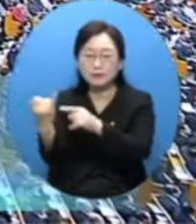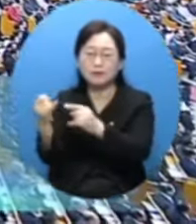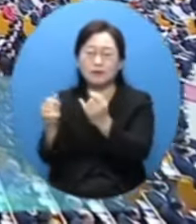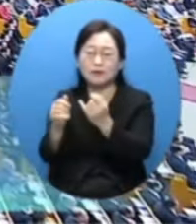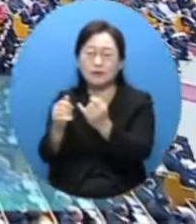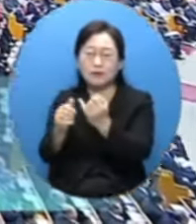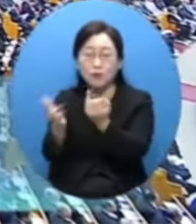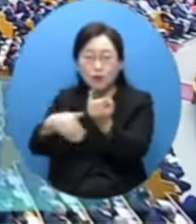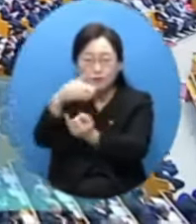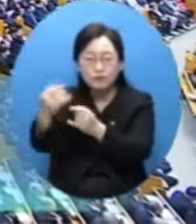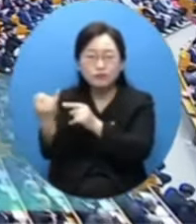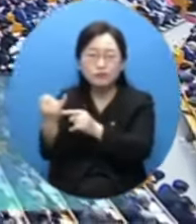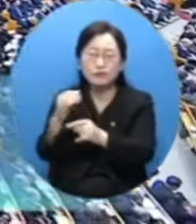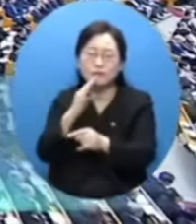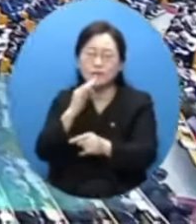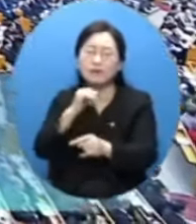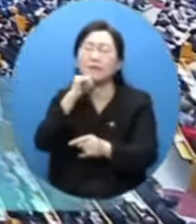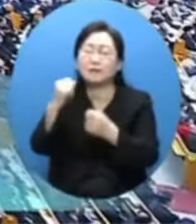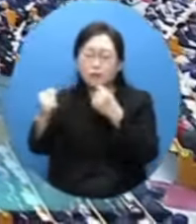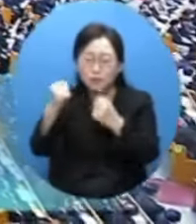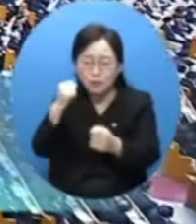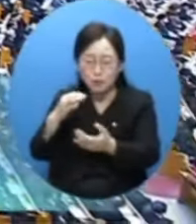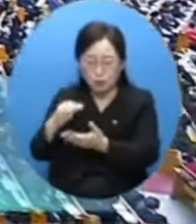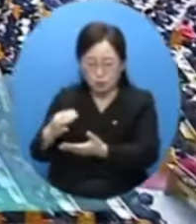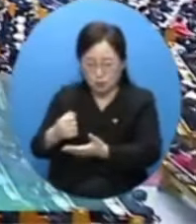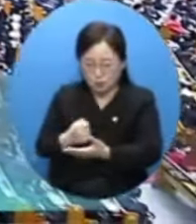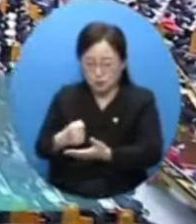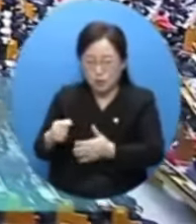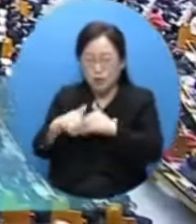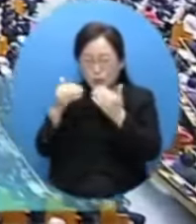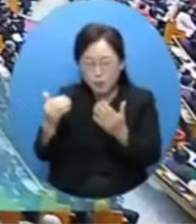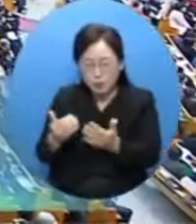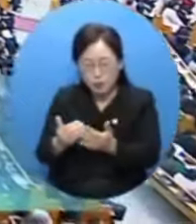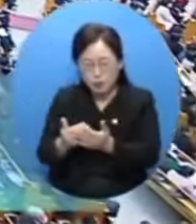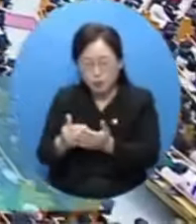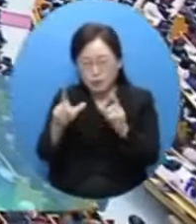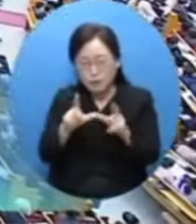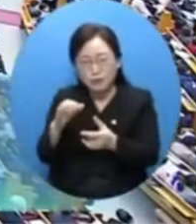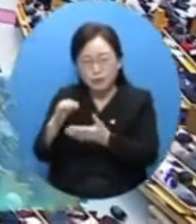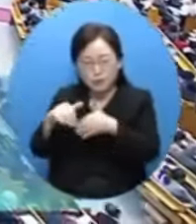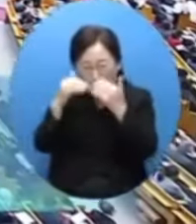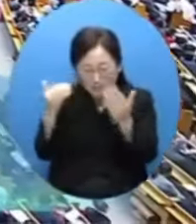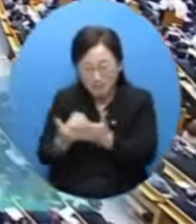중에서 자기의 모든 소유 곧 생활비 전부를 넣었느니라.